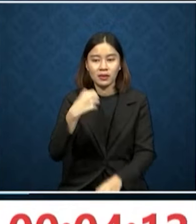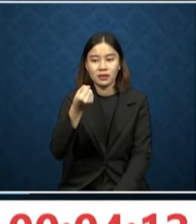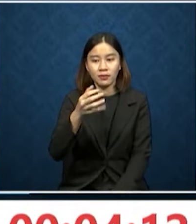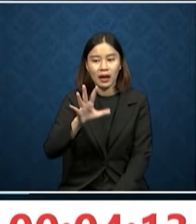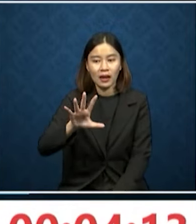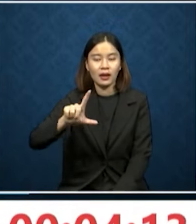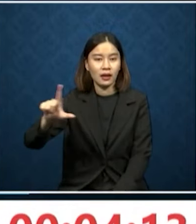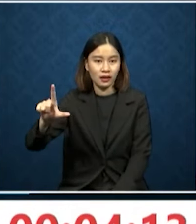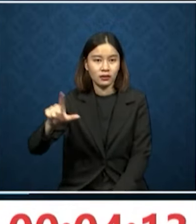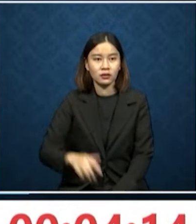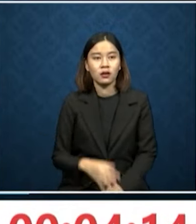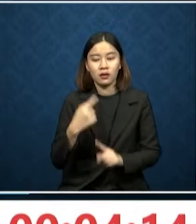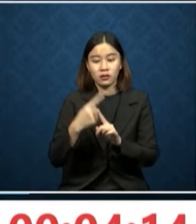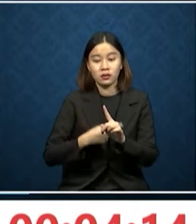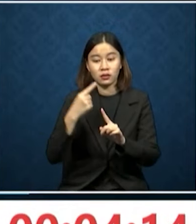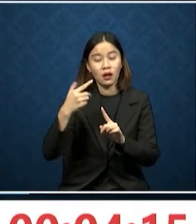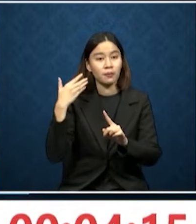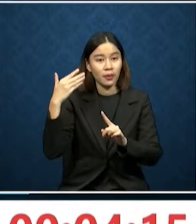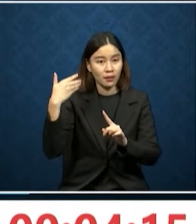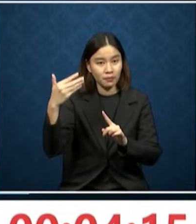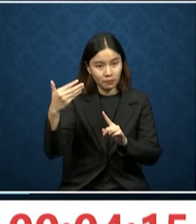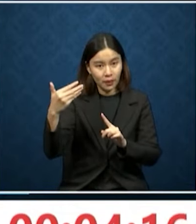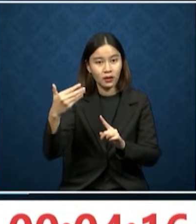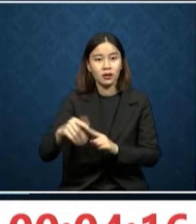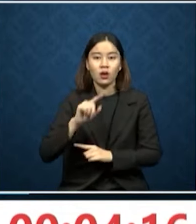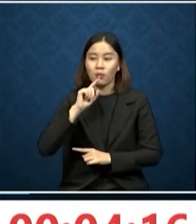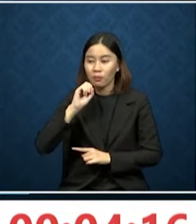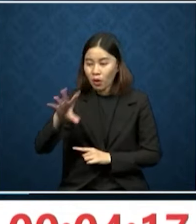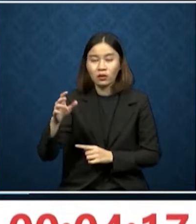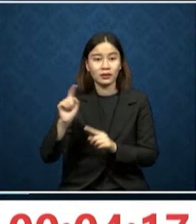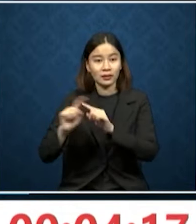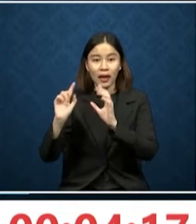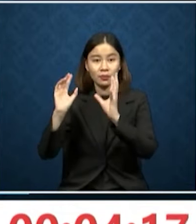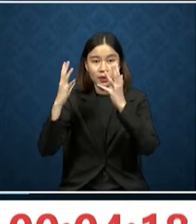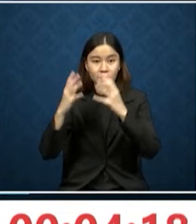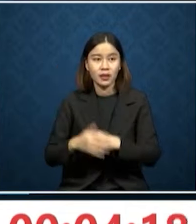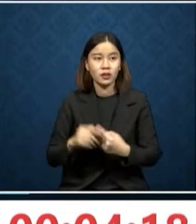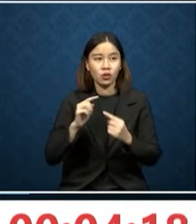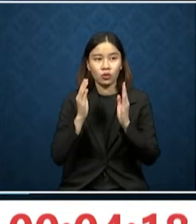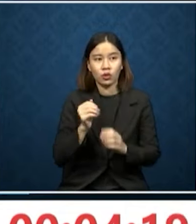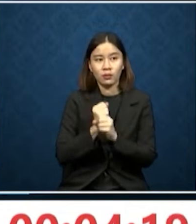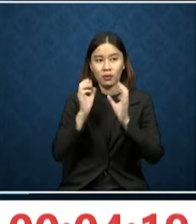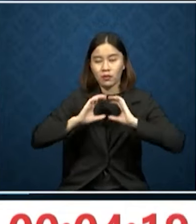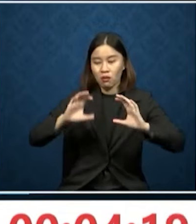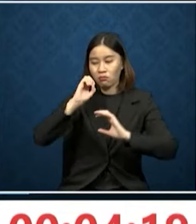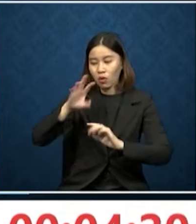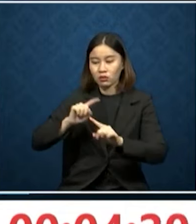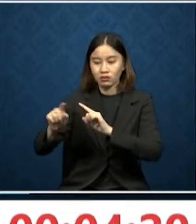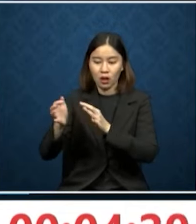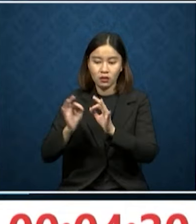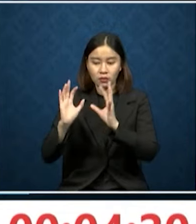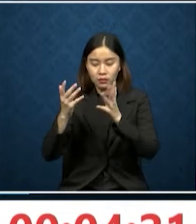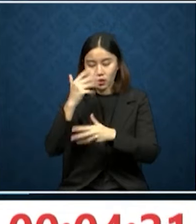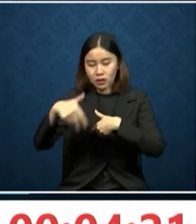ศษ1เดือนผ่านไปไม่มีการแจ้งข้อกล่าวหาจากเจ้าหน้าที่ของรัฐเพราะชาวบ้